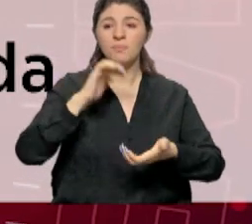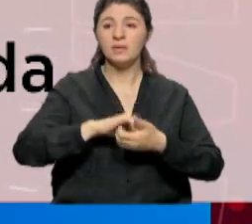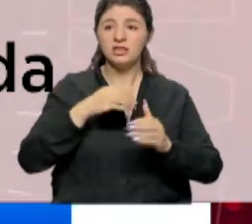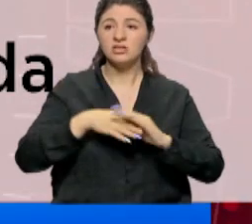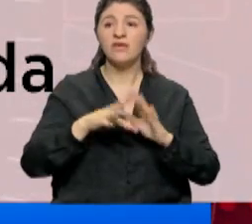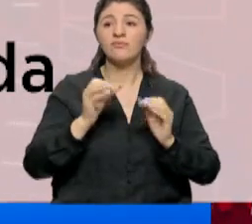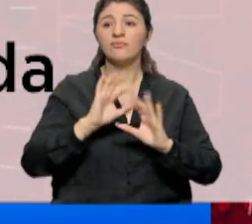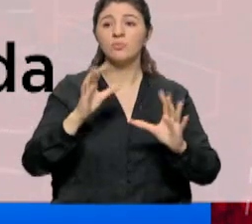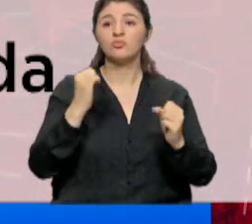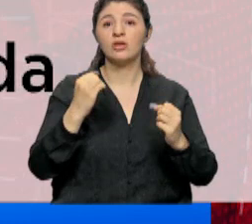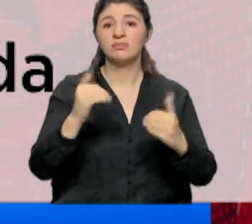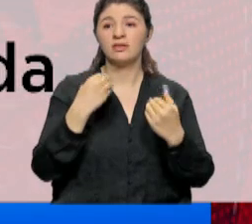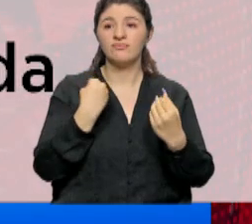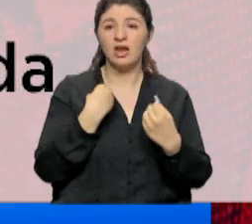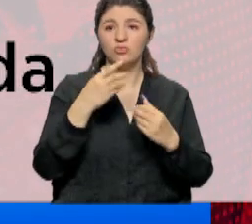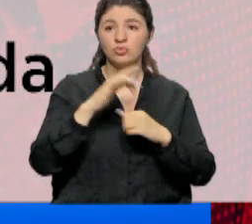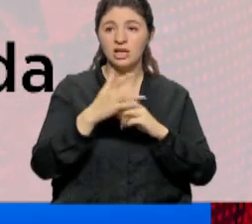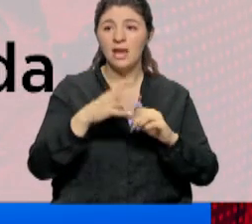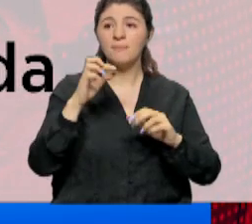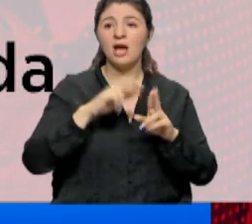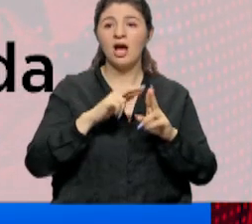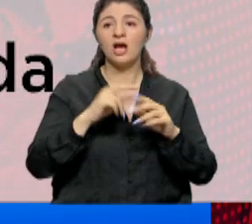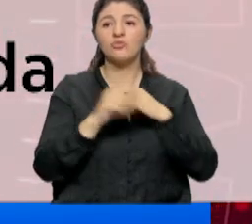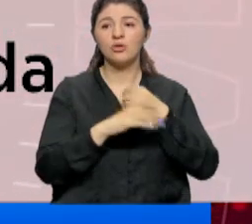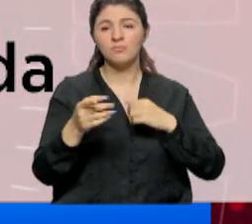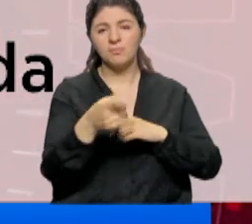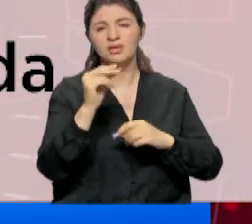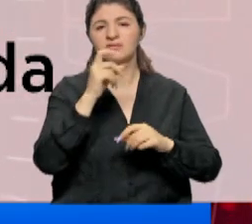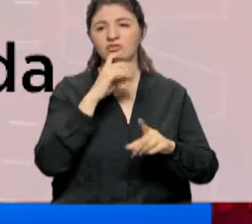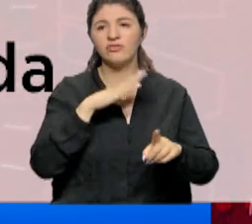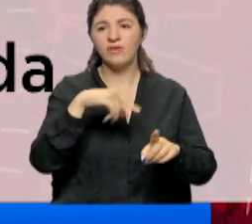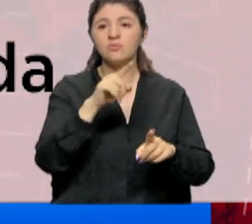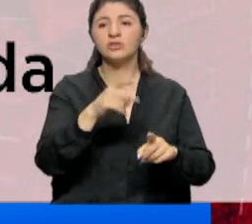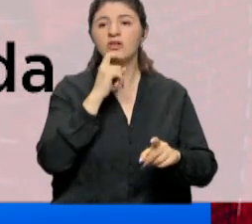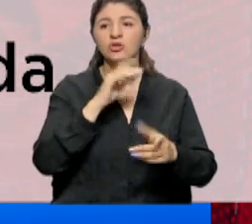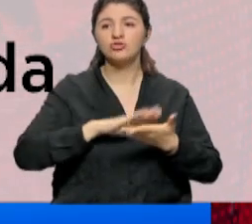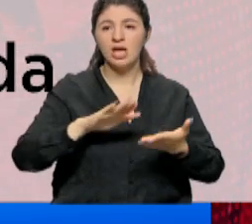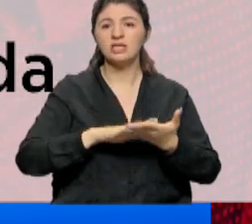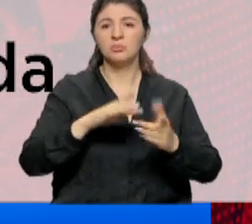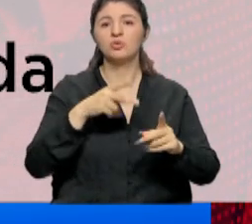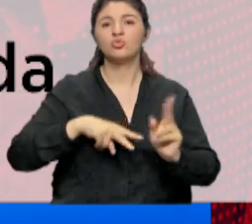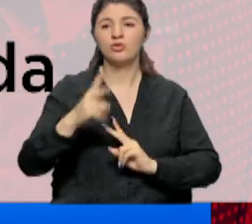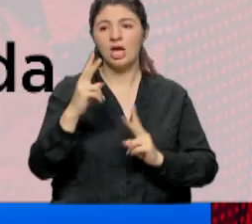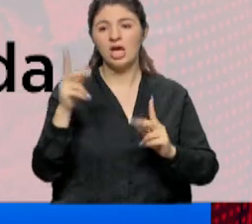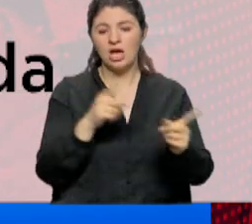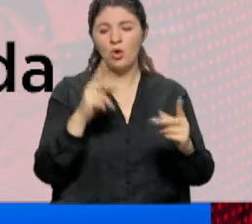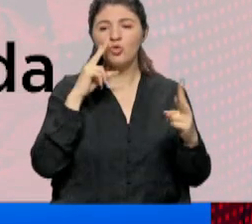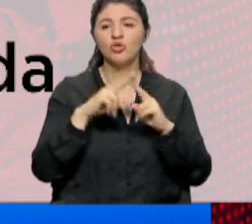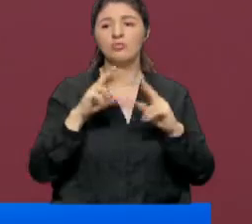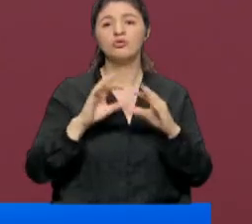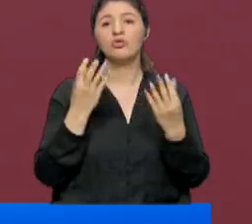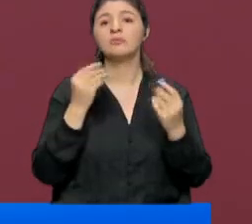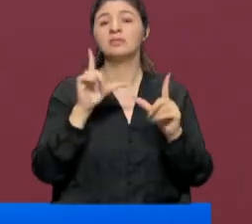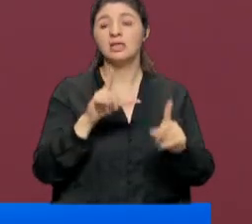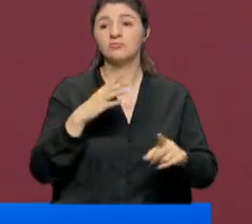fevkalâde güçlü destek veren ülkeler PKK terörüne dönük birtakım yanlışları var bu yanlışları düzeltmenin yolu da ikili görüşmelerle